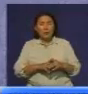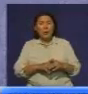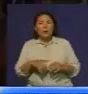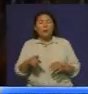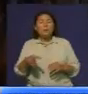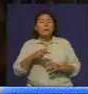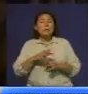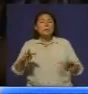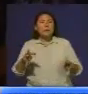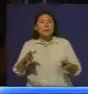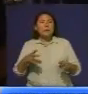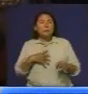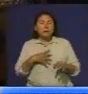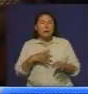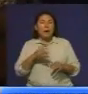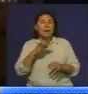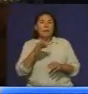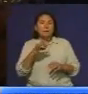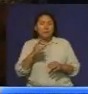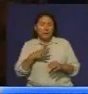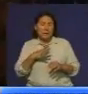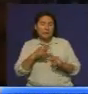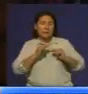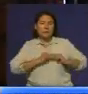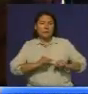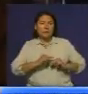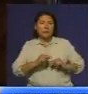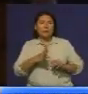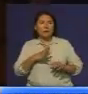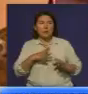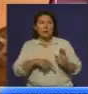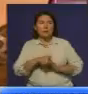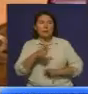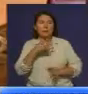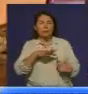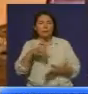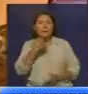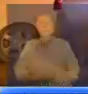министрлік жол үстіндегі қауіпсіздік аясында тиісті жұмыстарды іске асырып жатқандығын атап өтті.